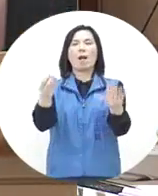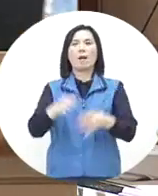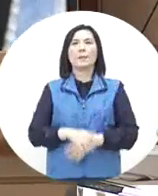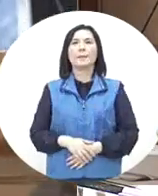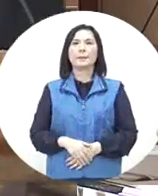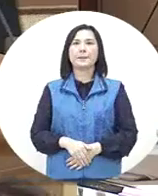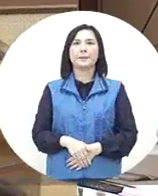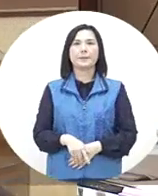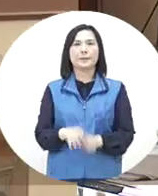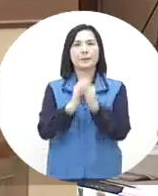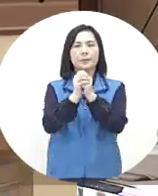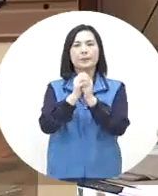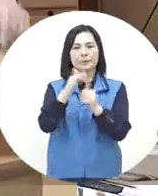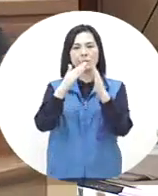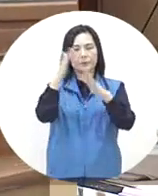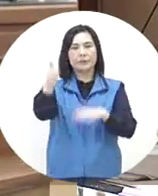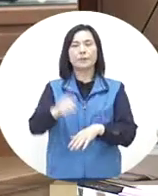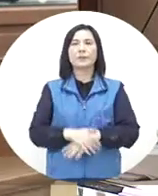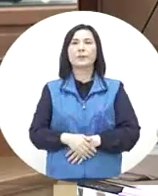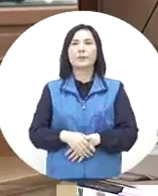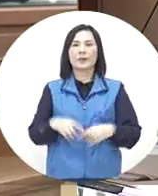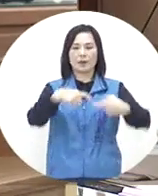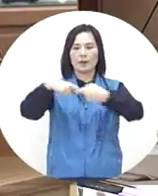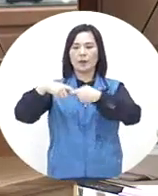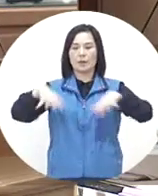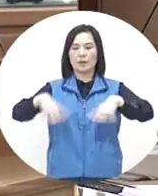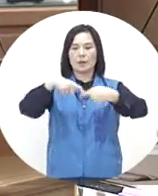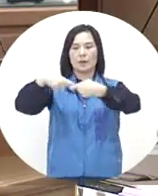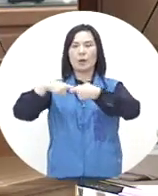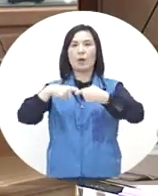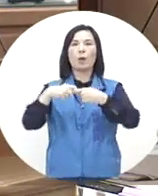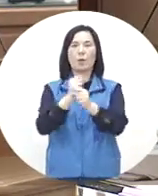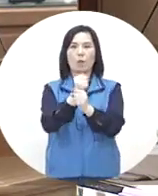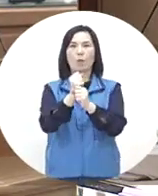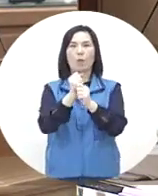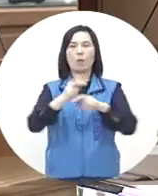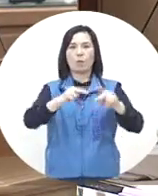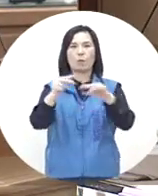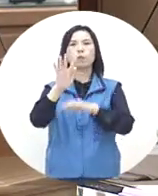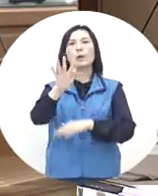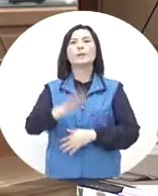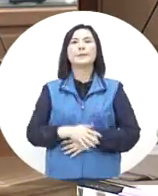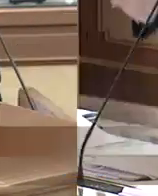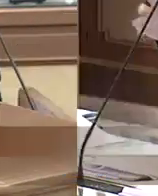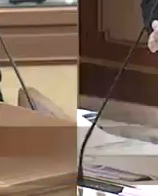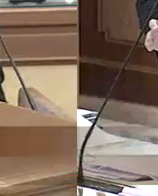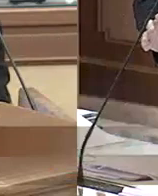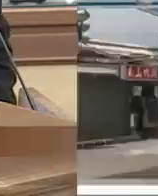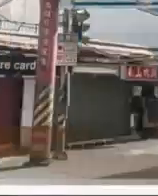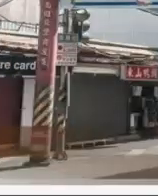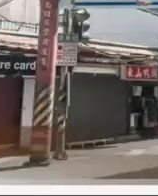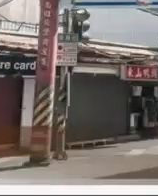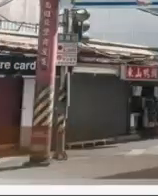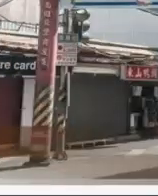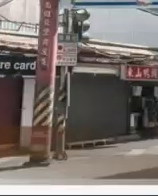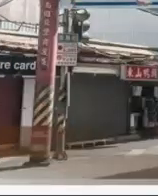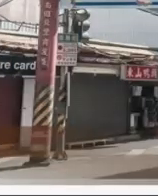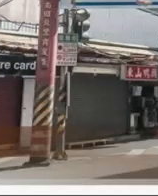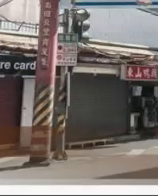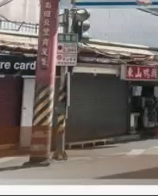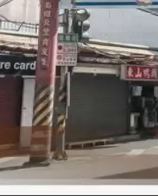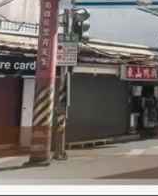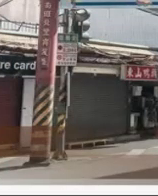问题啊，没有跨平台的治水， 这个让大竹湾那边环境可以好一点哈。好，下一页，市长在此时此